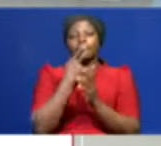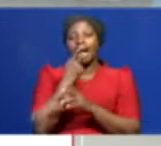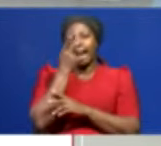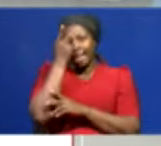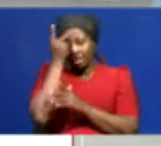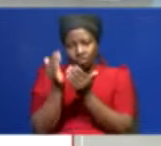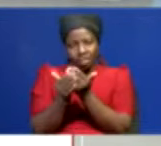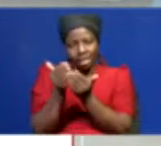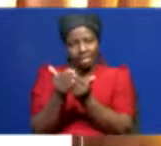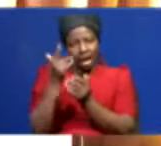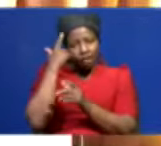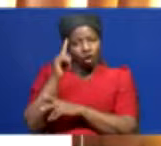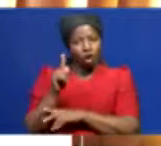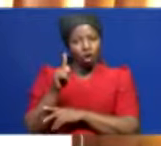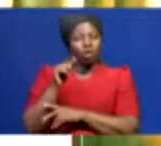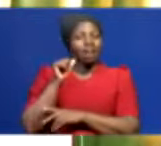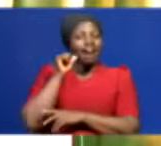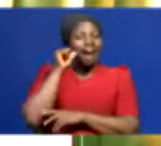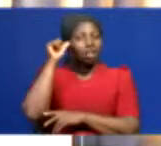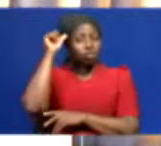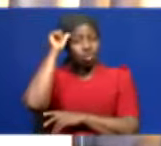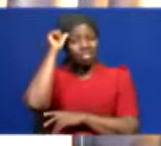waliobalehe.